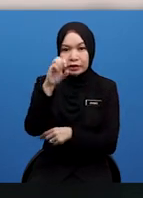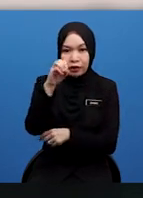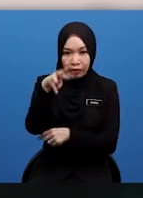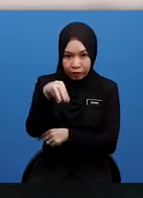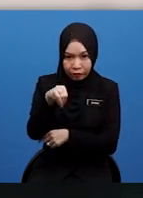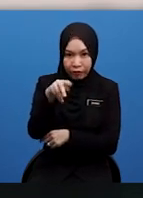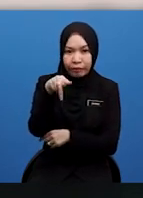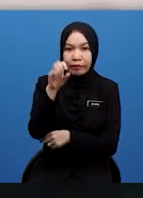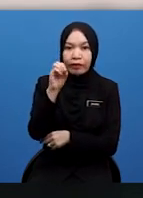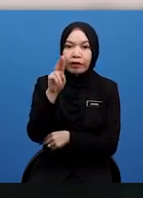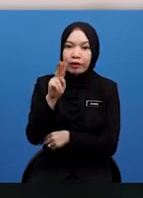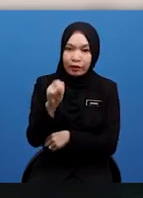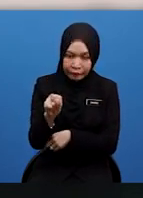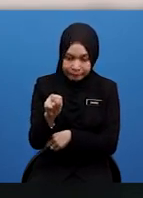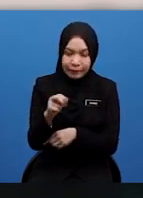pula.